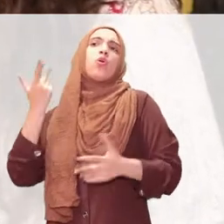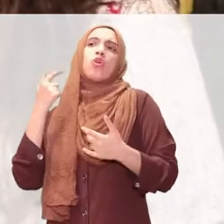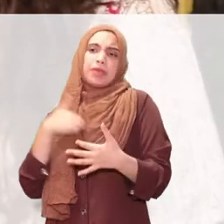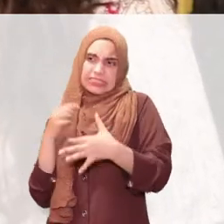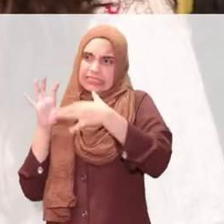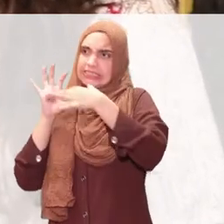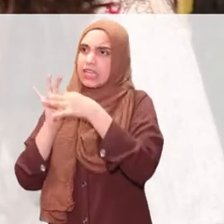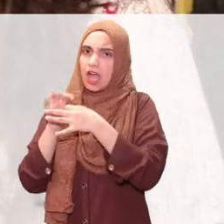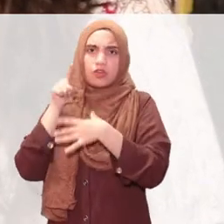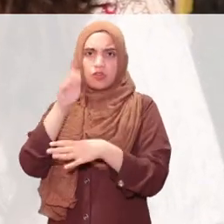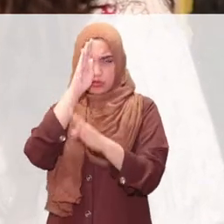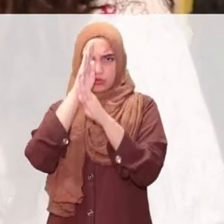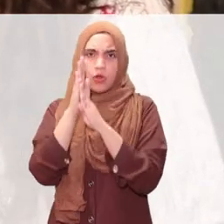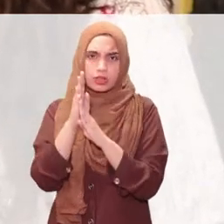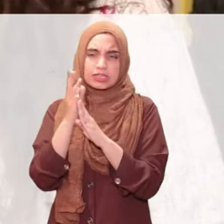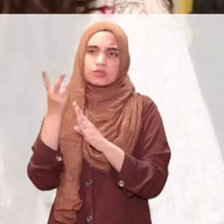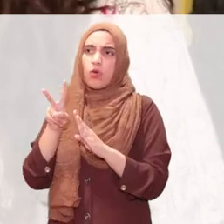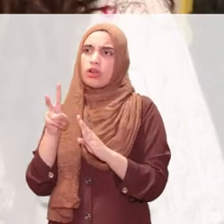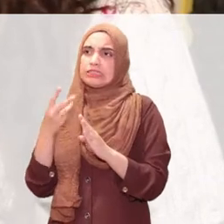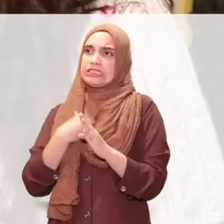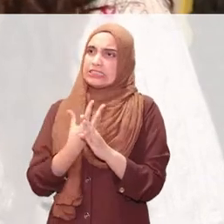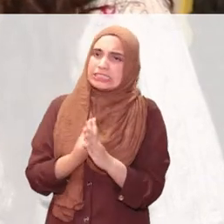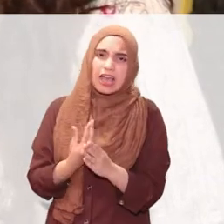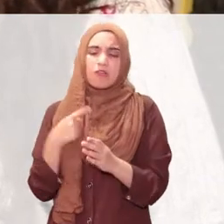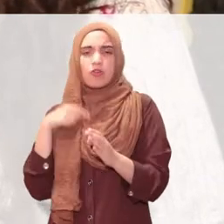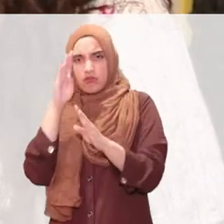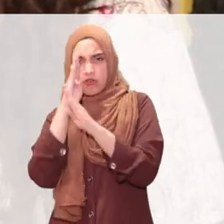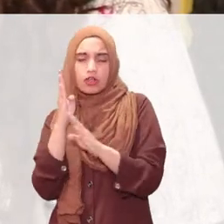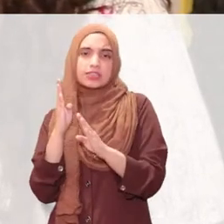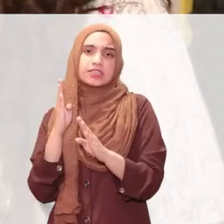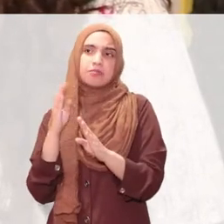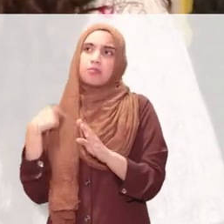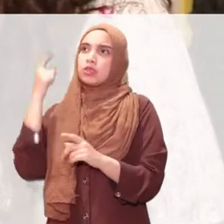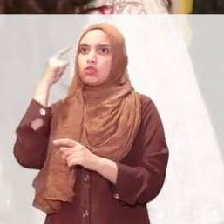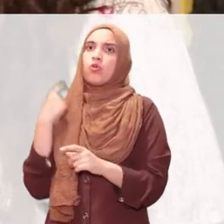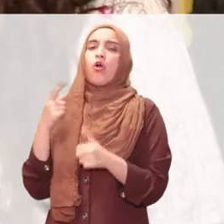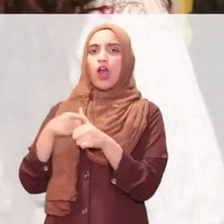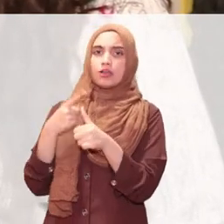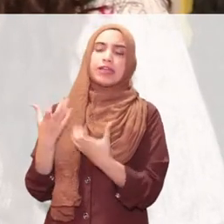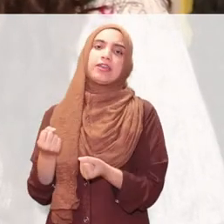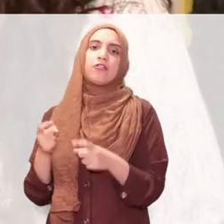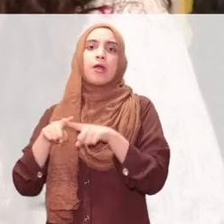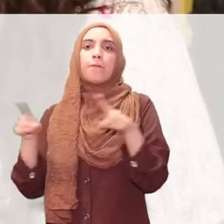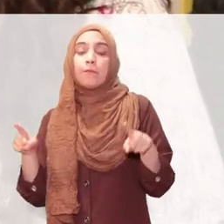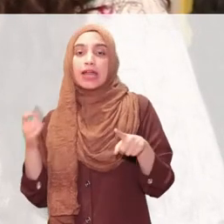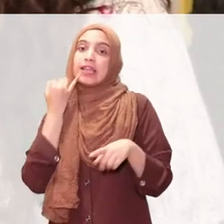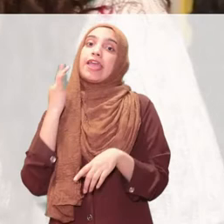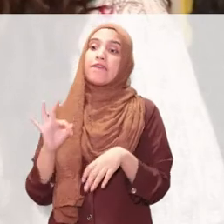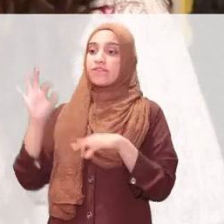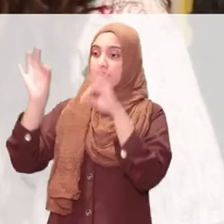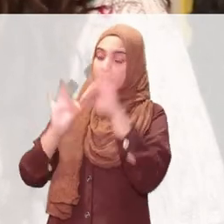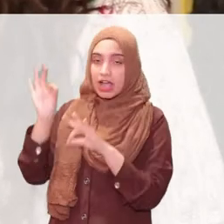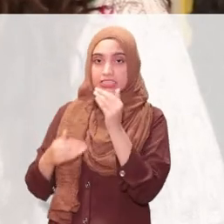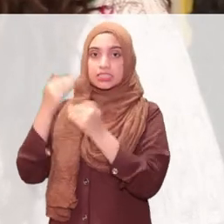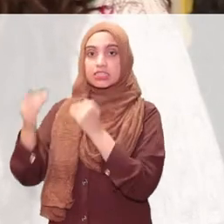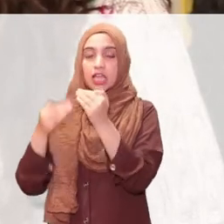मेरे ख्याल से नोट्स का रोल बहुत बड़ा होता है एन स्पेशली व्हेन यू